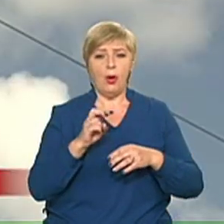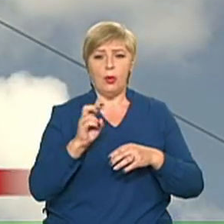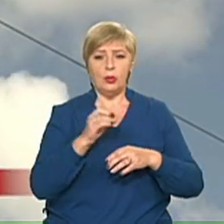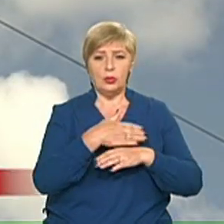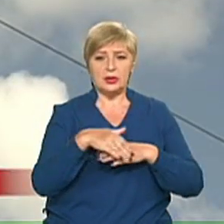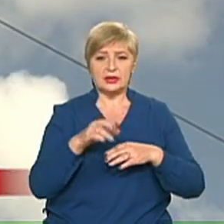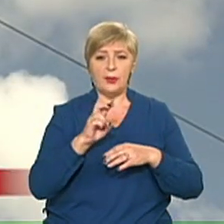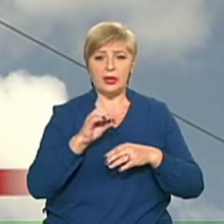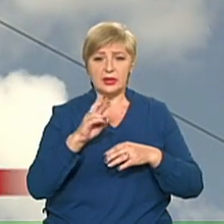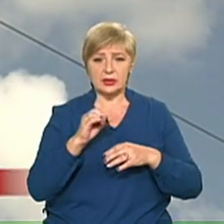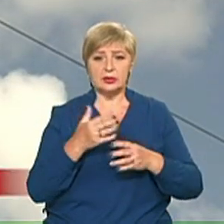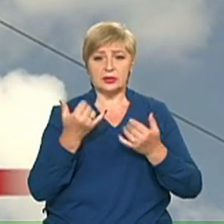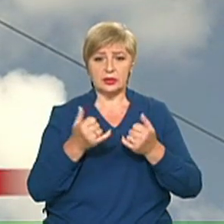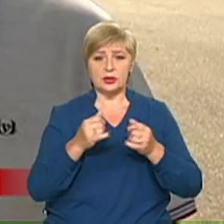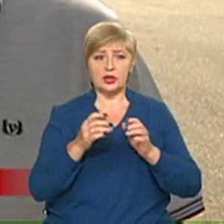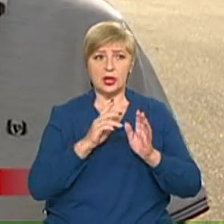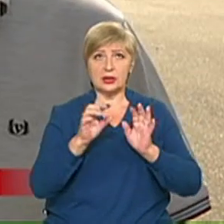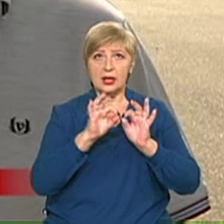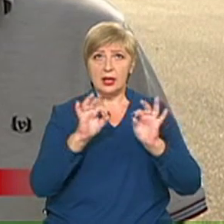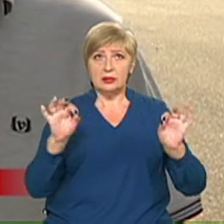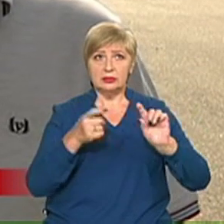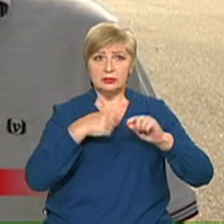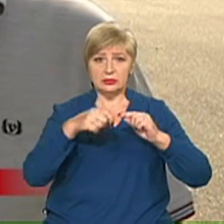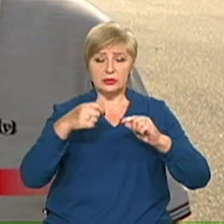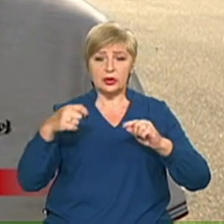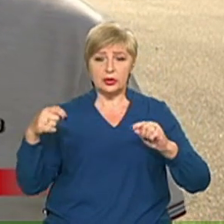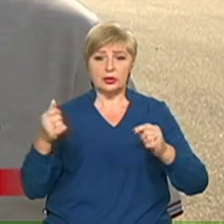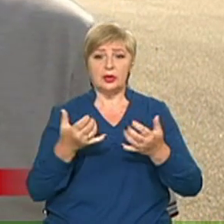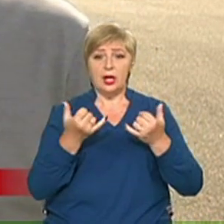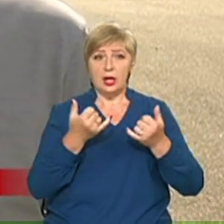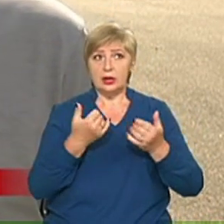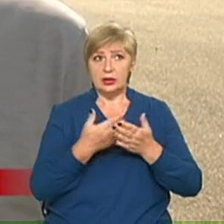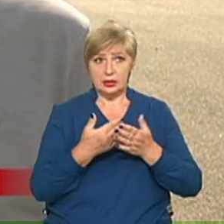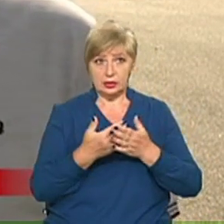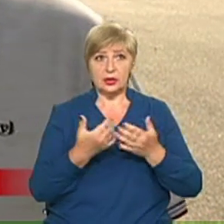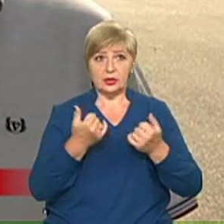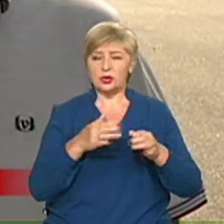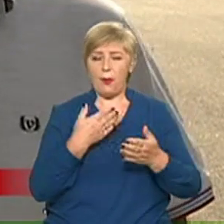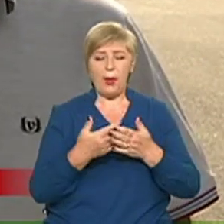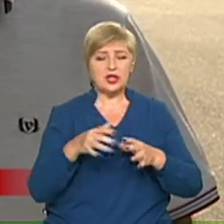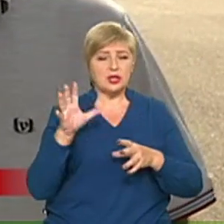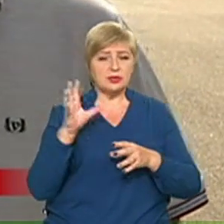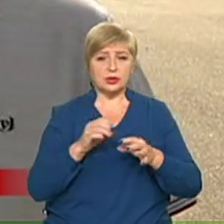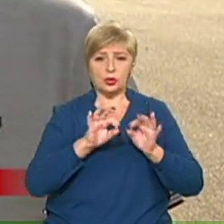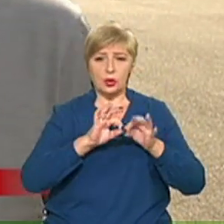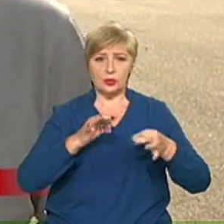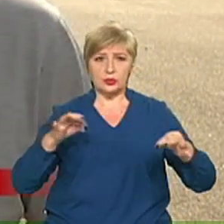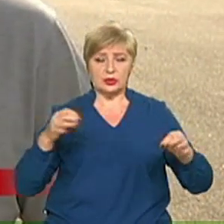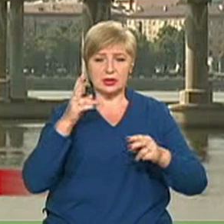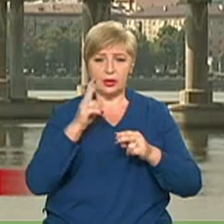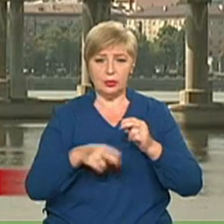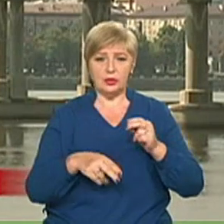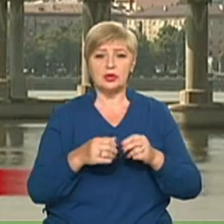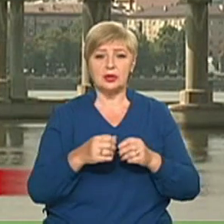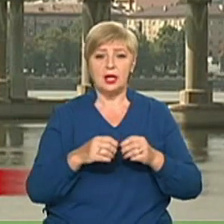Білостоцького. Зараз підрядчик працює по регулюванню контактної сети. Практично контактна сеть повністю змонтована. Зараз йдуть наладочні